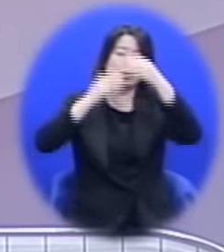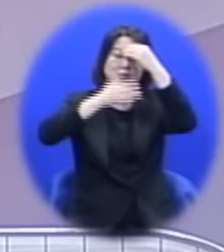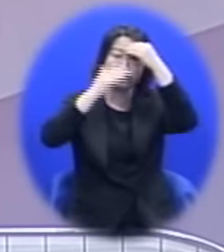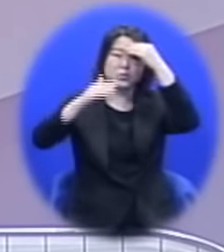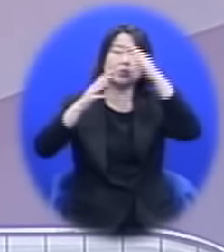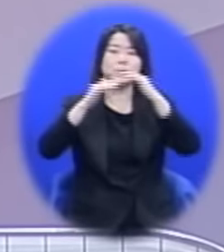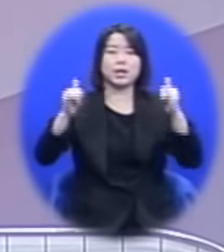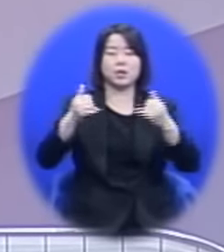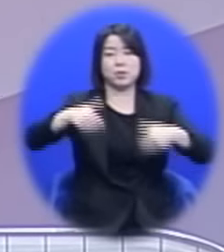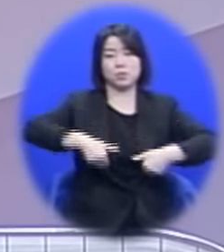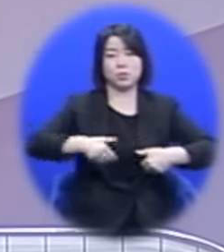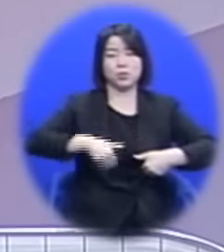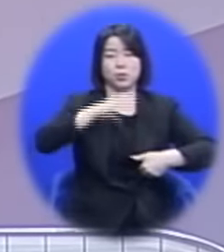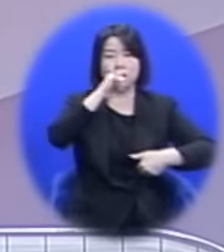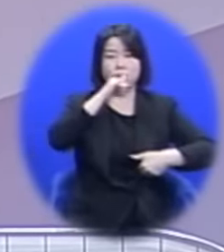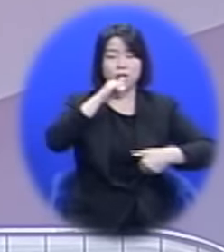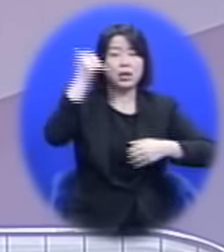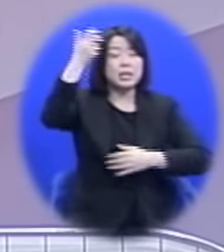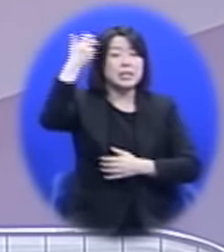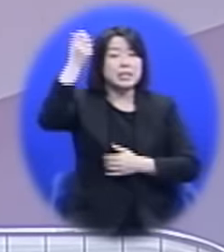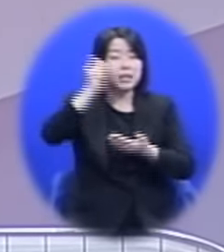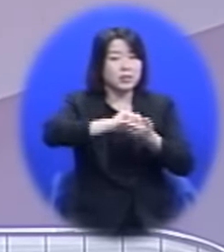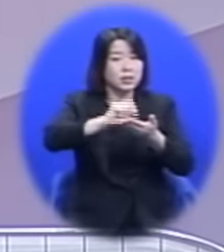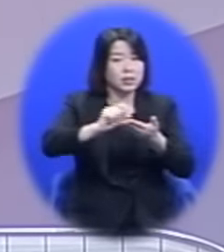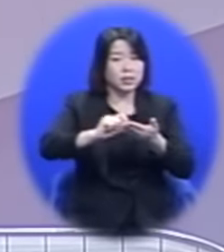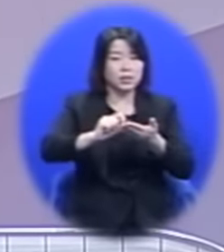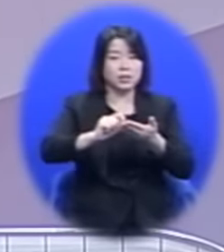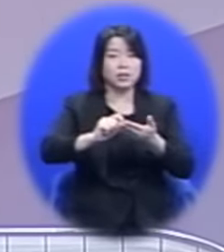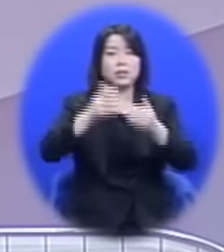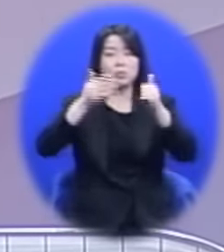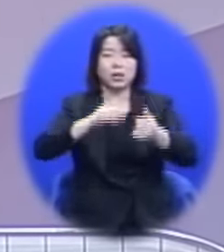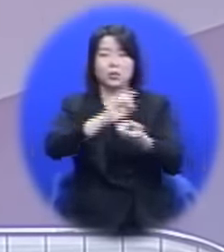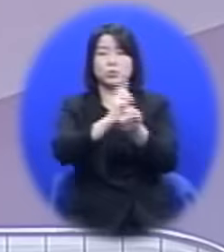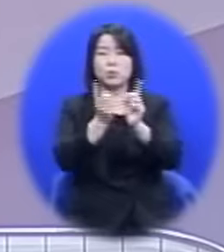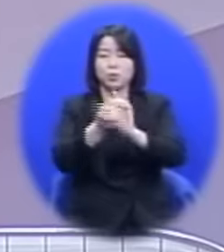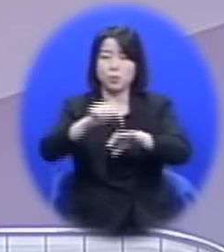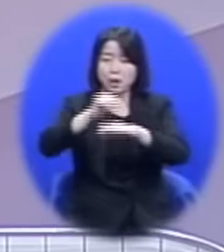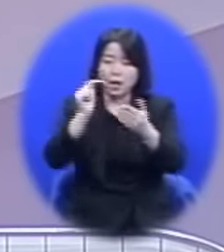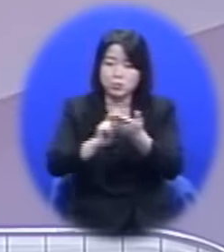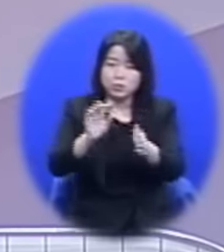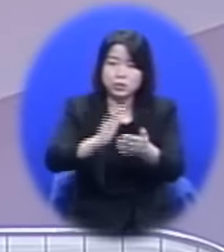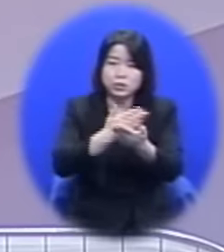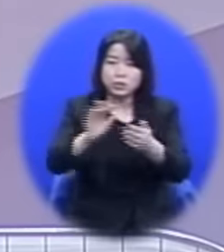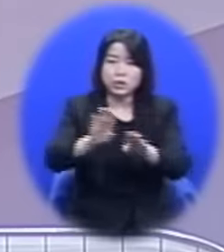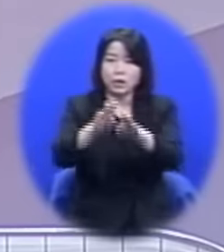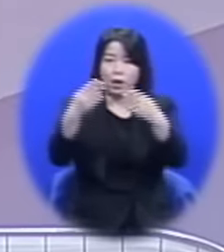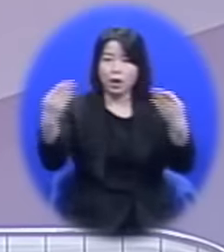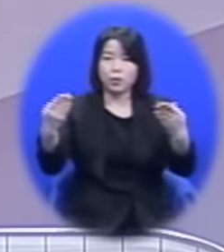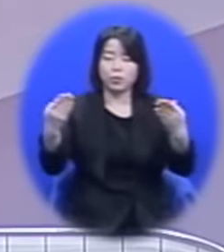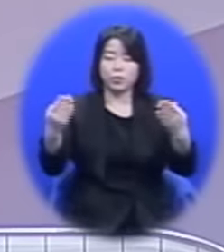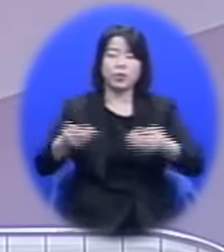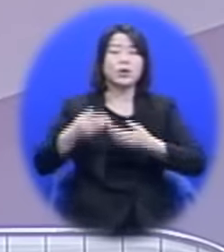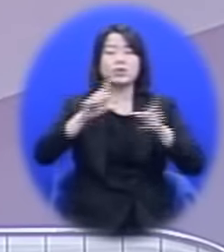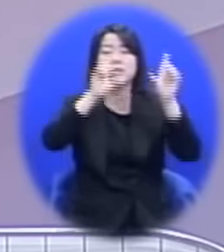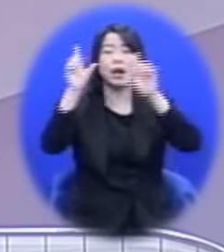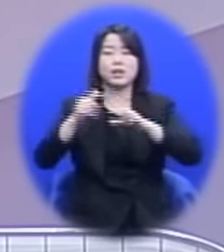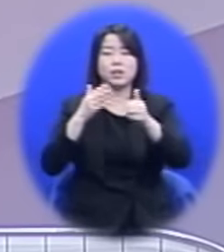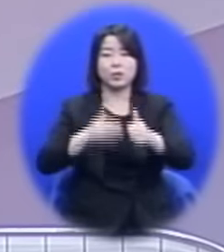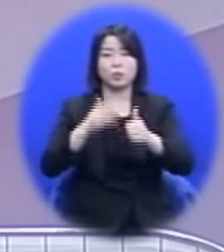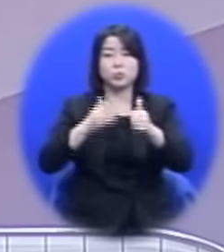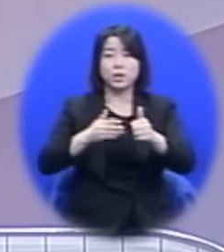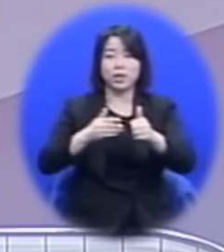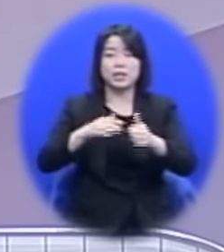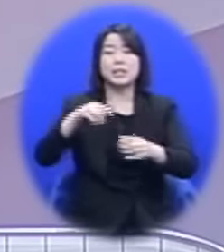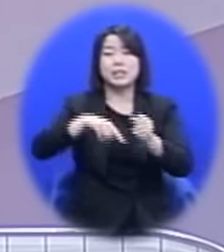필요하다고요. 영성일기를 쓰시라고, 서로 그렇게 마음을 날마다 서로 열어놓고 사시라고 그렇게